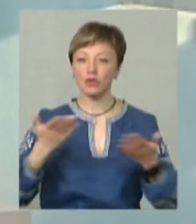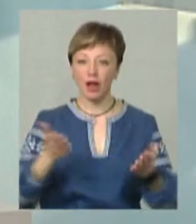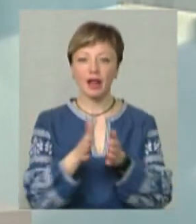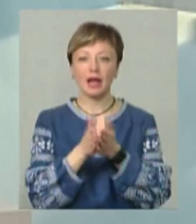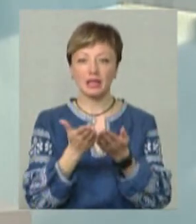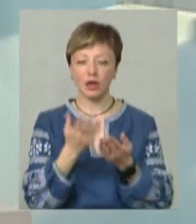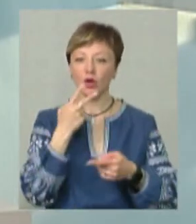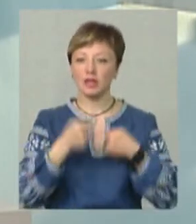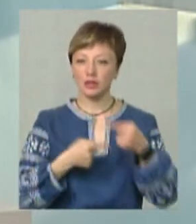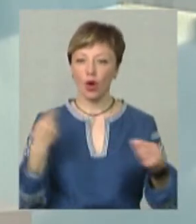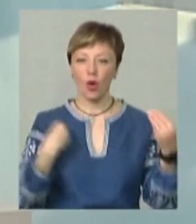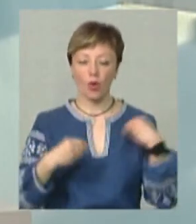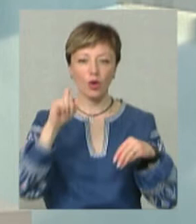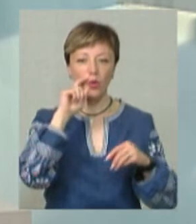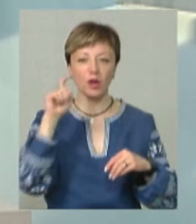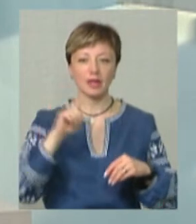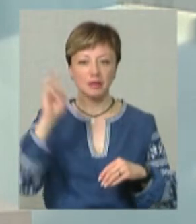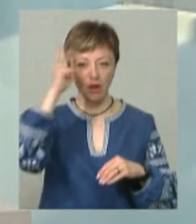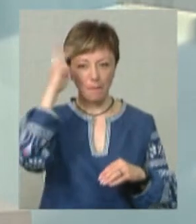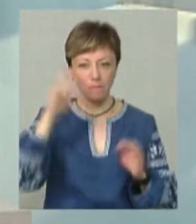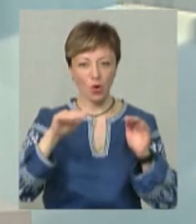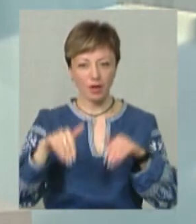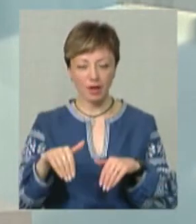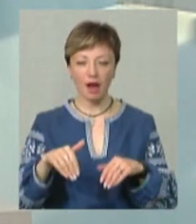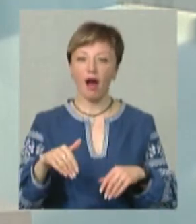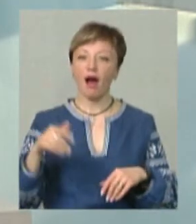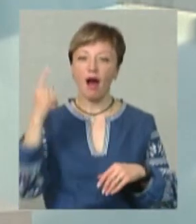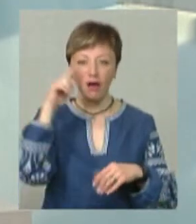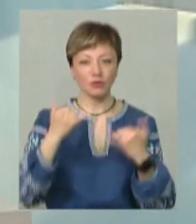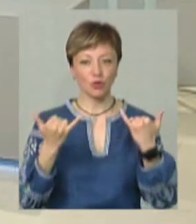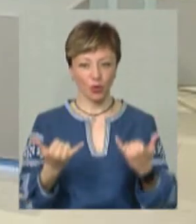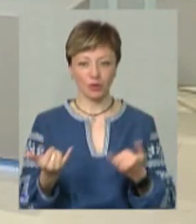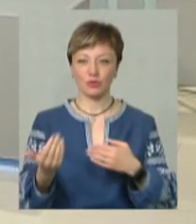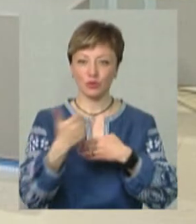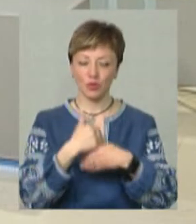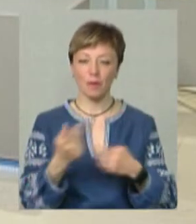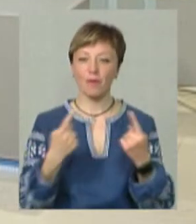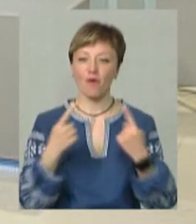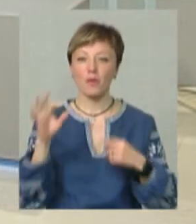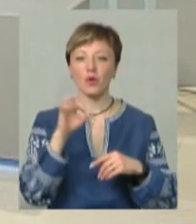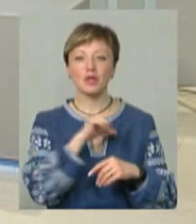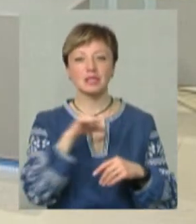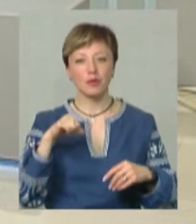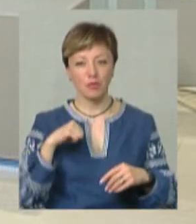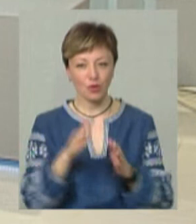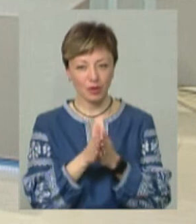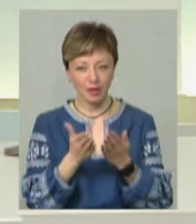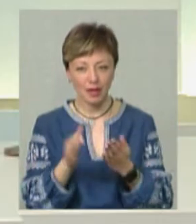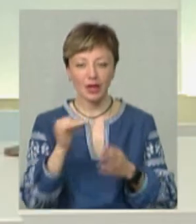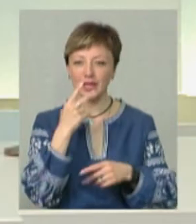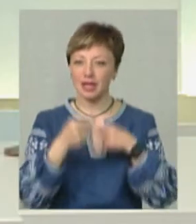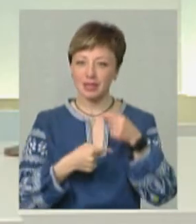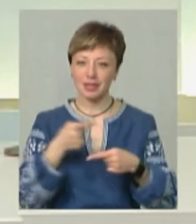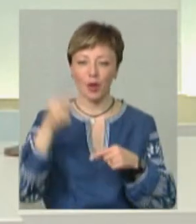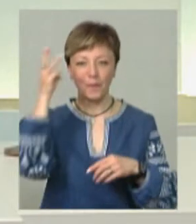книгу «Традиційний одяг українців Поділля». Авторка книги сьогодні у студії, отож поговоримо про саму працю та про